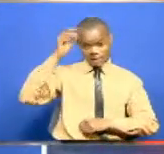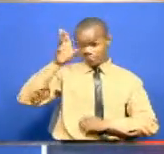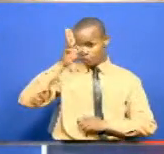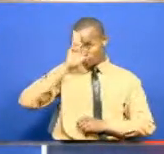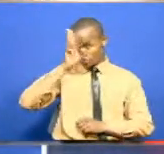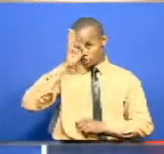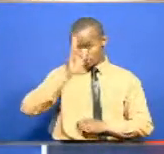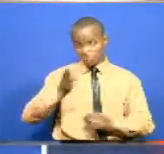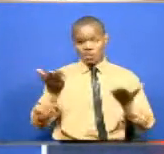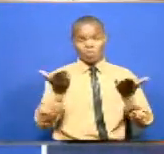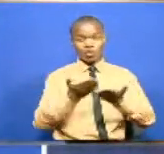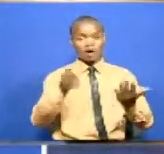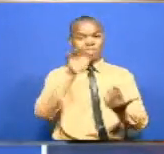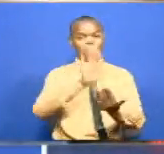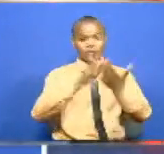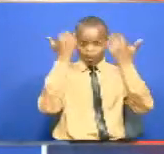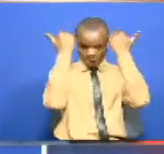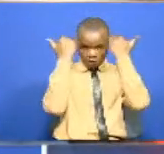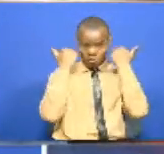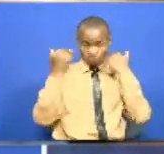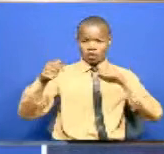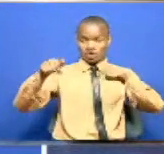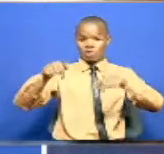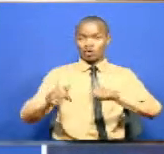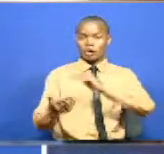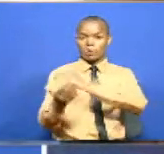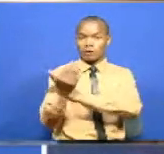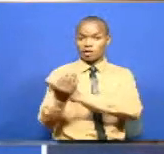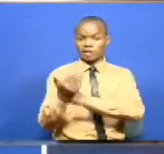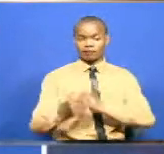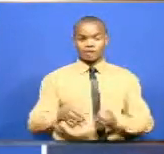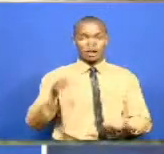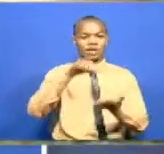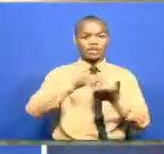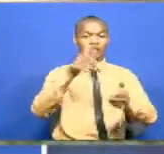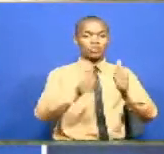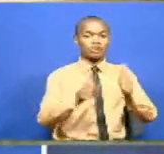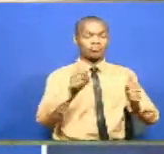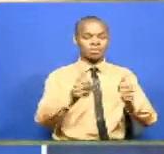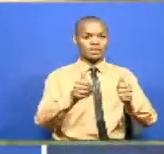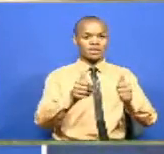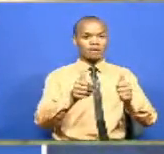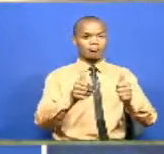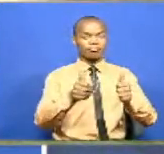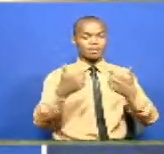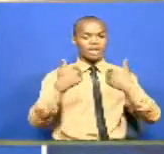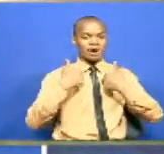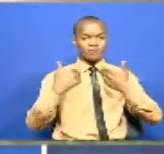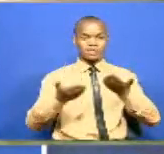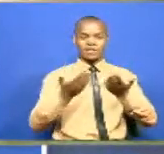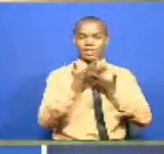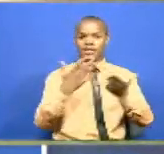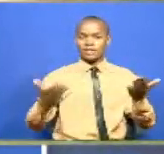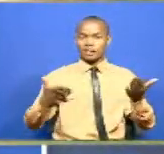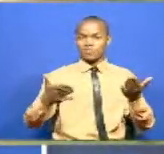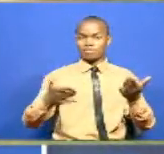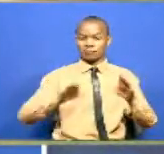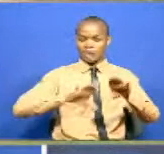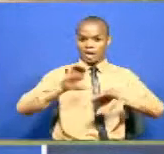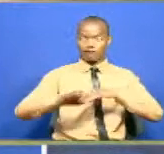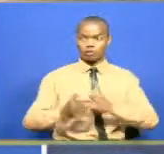had been arraigned before court this morning, charged with being in possession of game trophy. Jackie Wambiru, Darubini ya Channel 1.